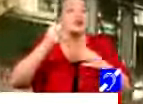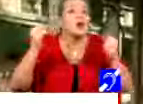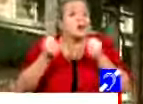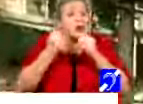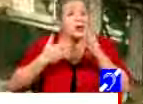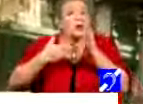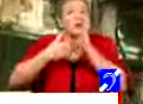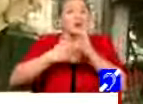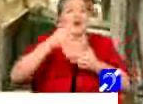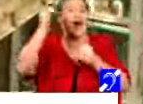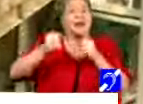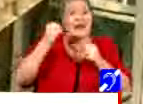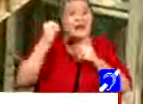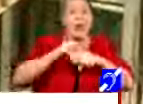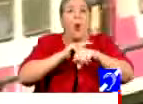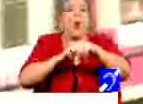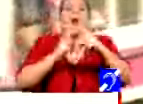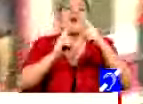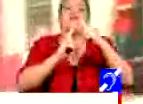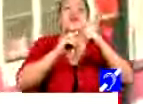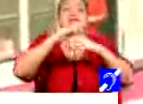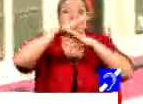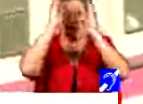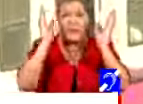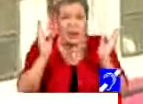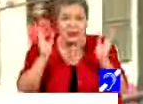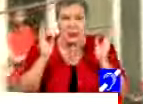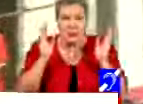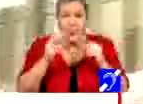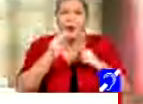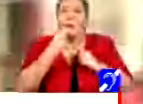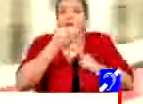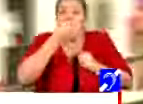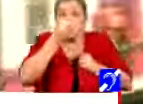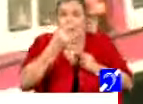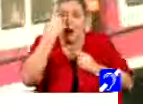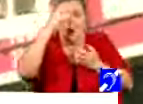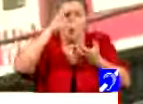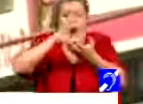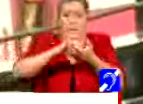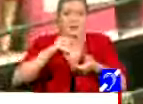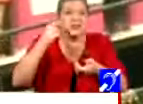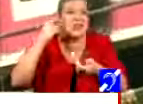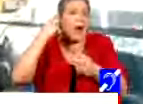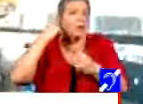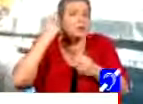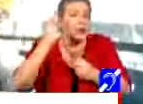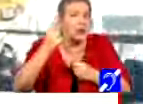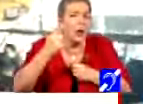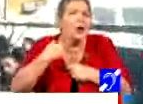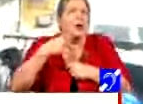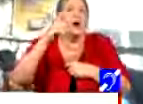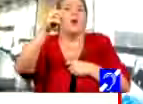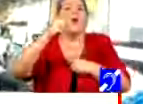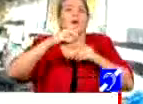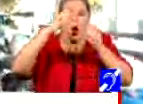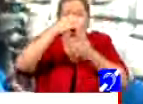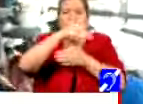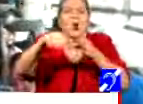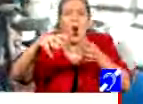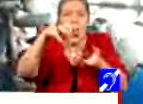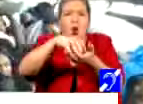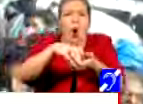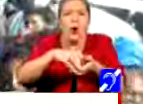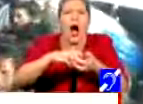încercau să ajungă la trenuri în orele de vârf ale dimineții. Potrivit poliției, la un moment dat s-a răspândit zvonul că un pasaj pietonal s-ar fi